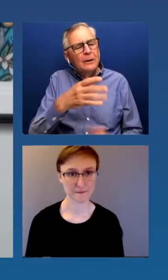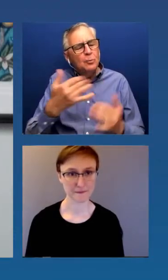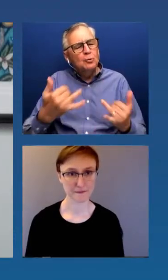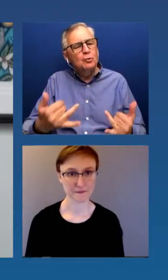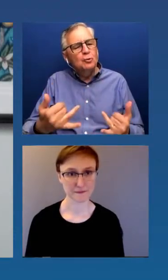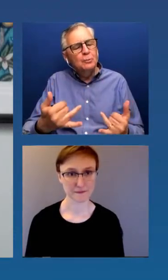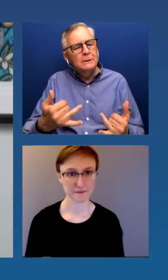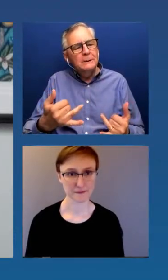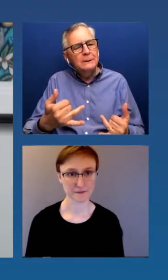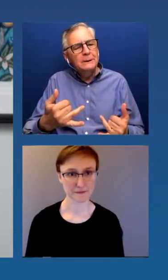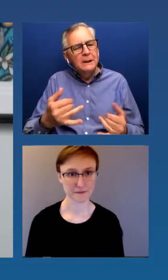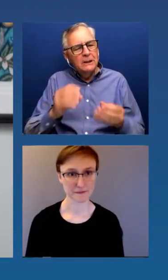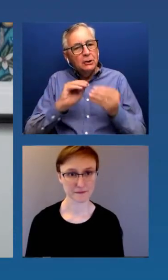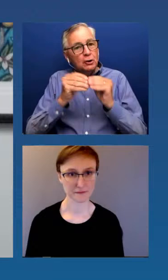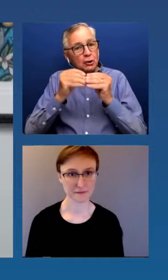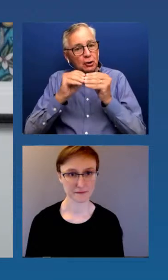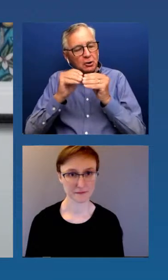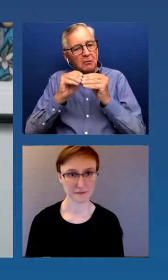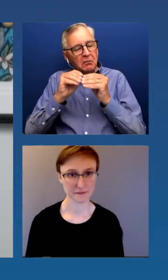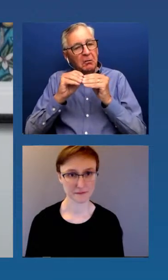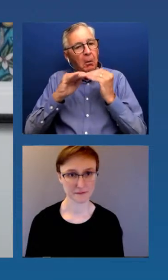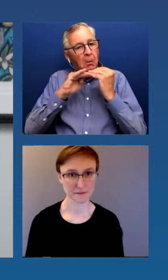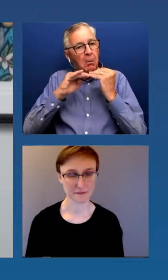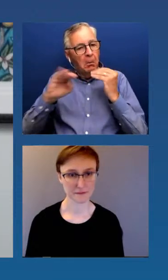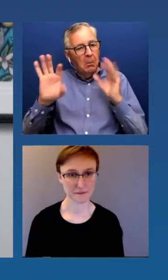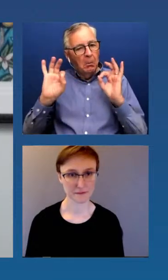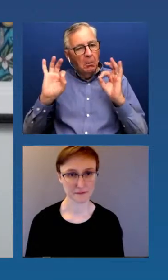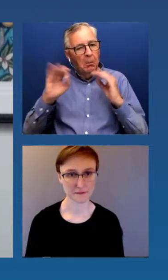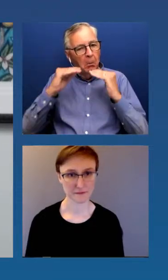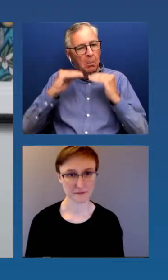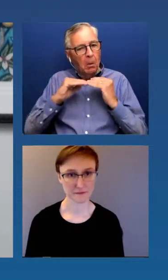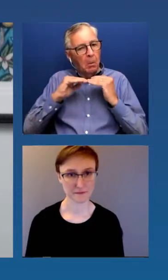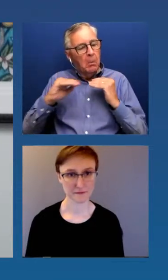que les chiffres à Ottawa demeurent relativement bas,